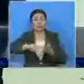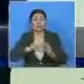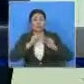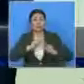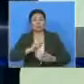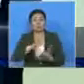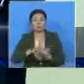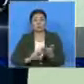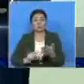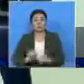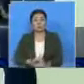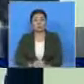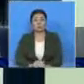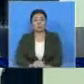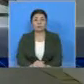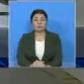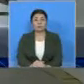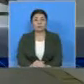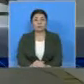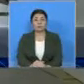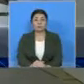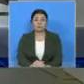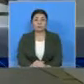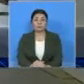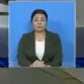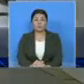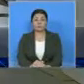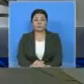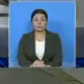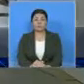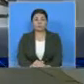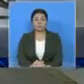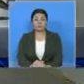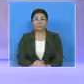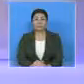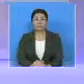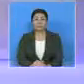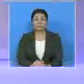жұмыстар жалғасады. Гүлсезім Әбдіжәлел, Самат Қалекенов, Арман Досмағанбетов, Ақтөбе телеарнасы.